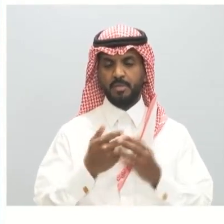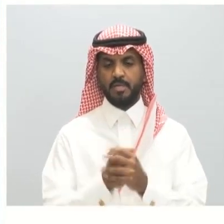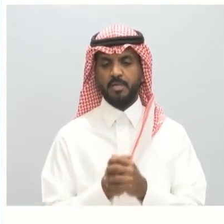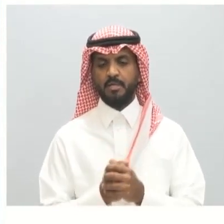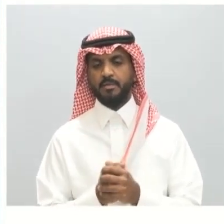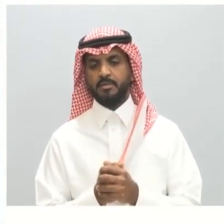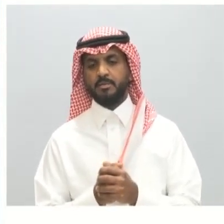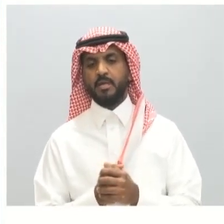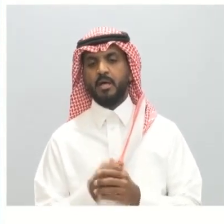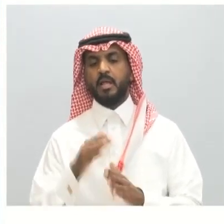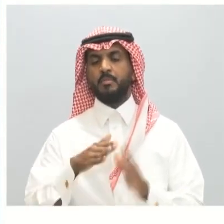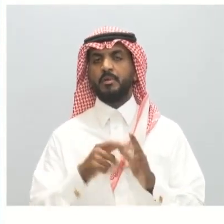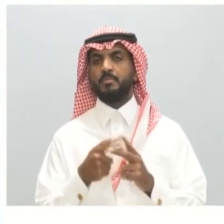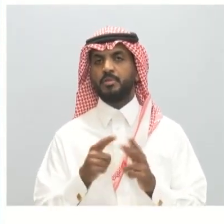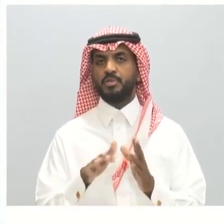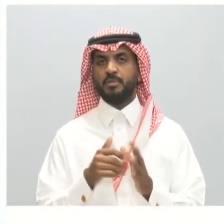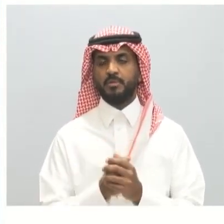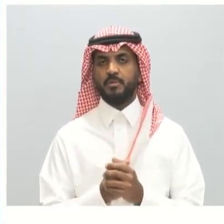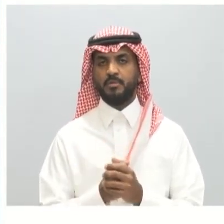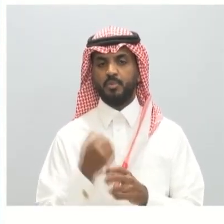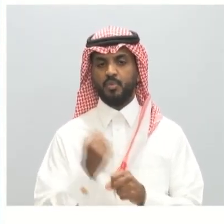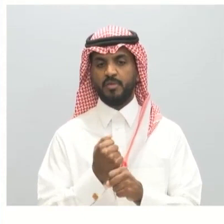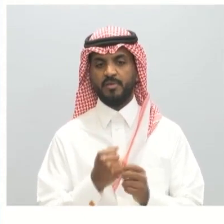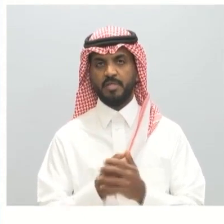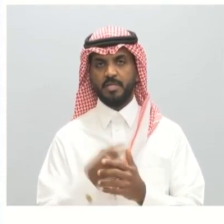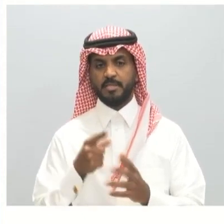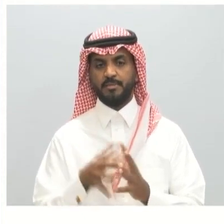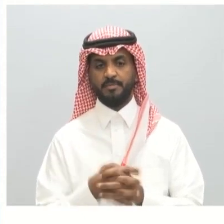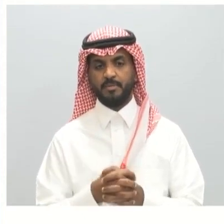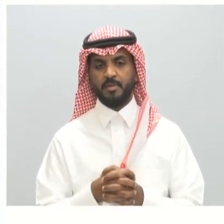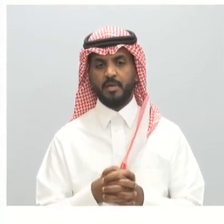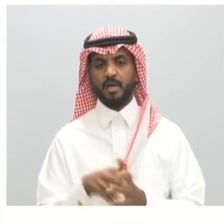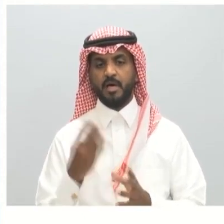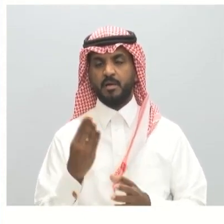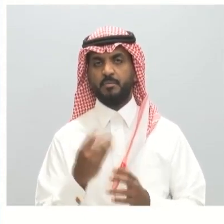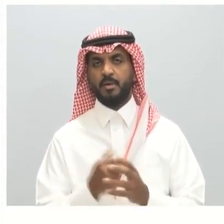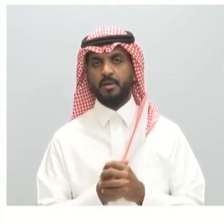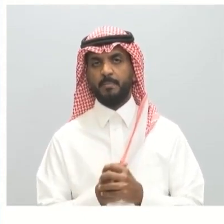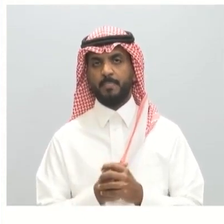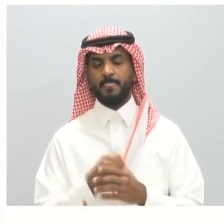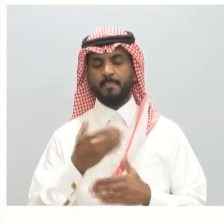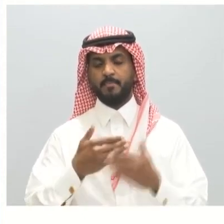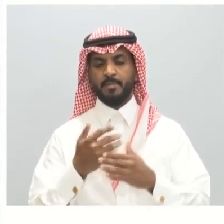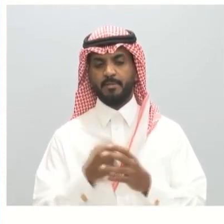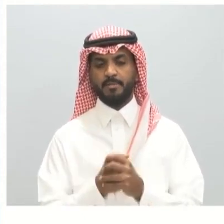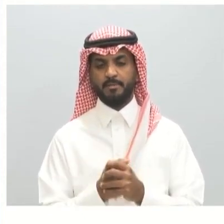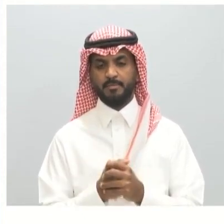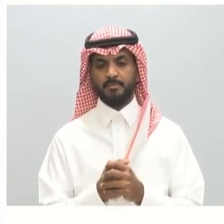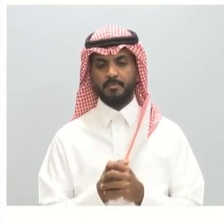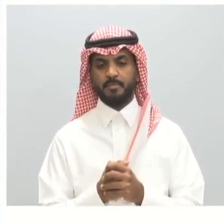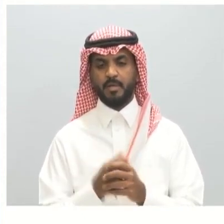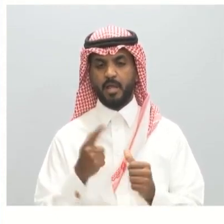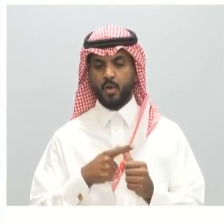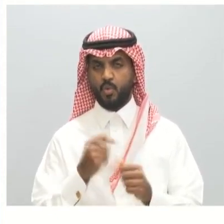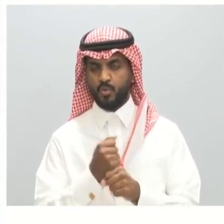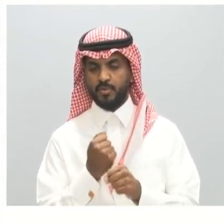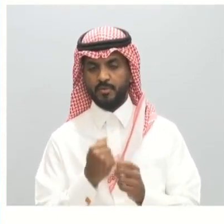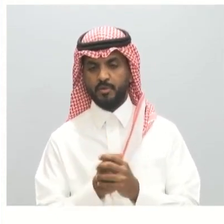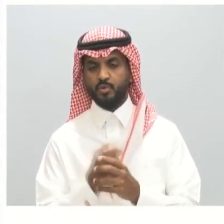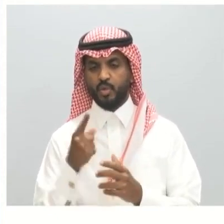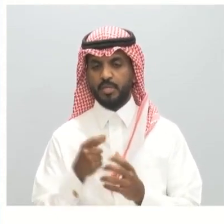بوظيفتها الصحيحه لدينا اربع لبنات واربع وظائف في في الوظيفه الاولى